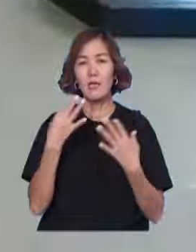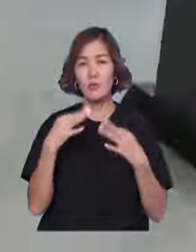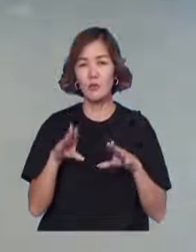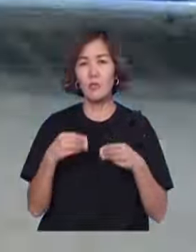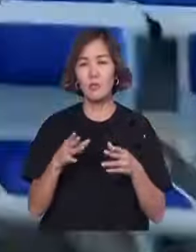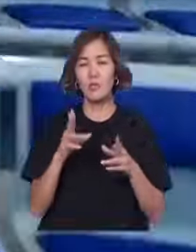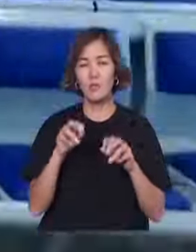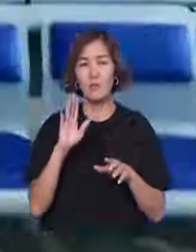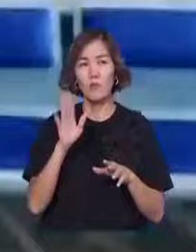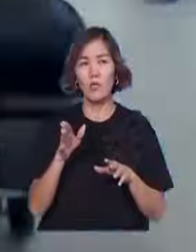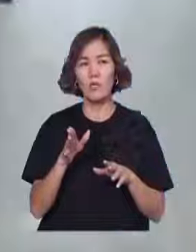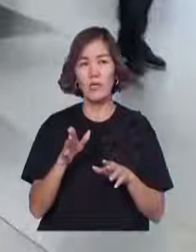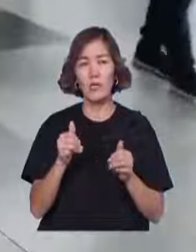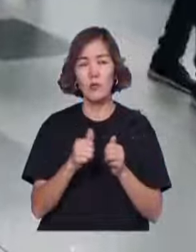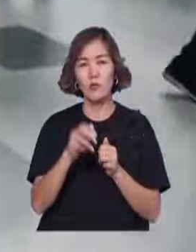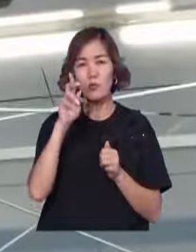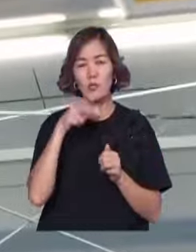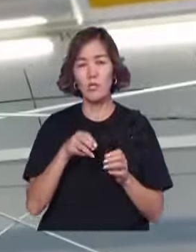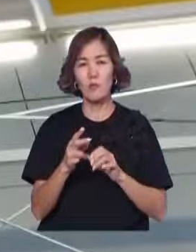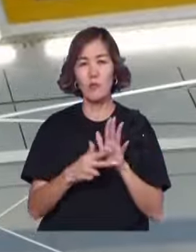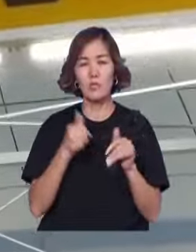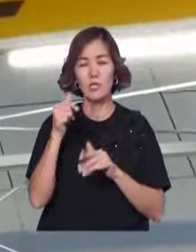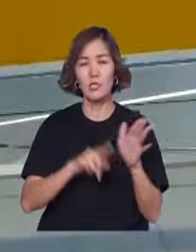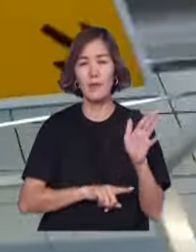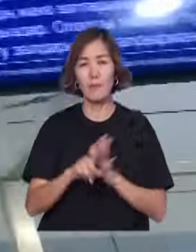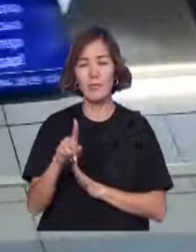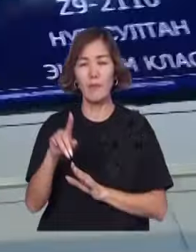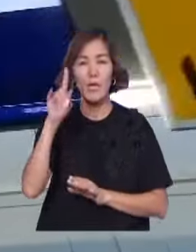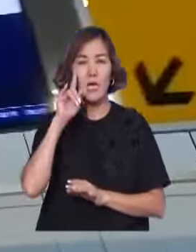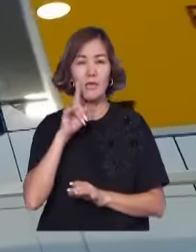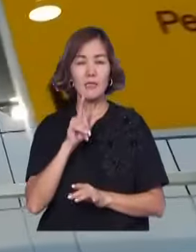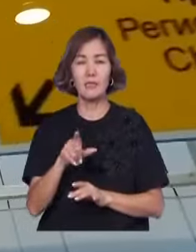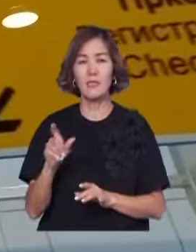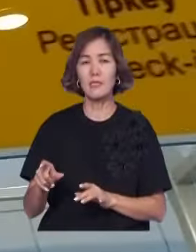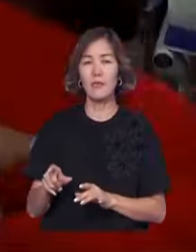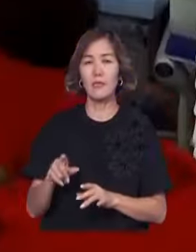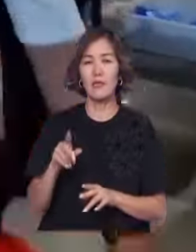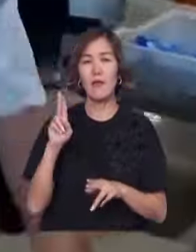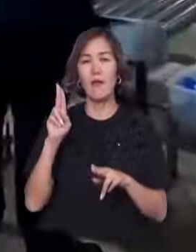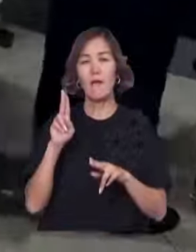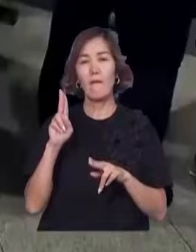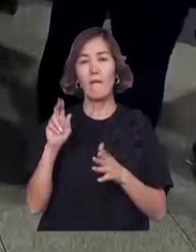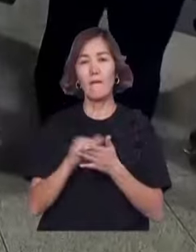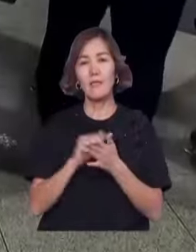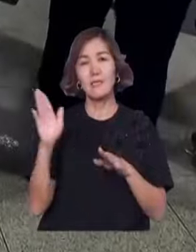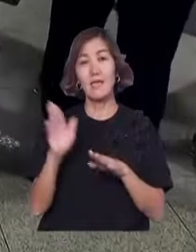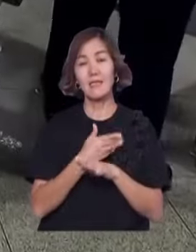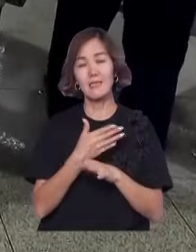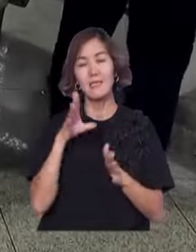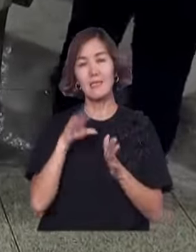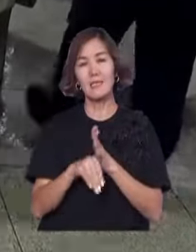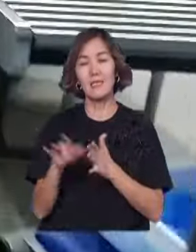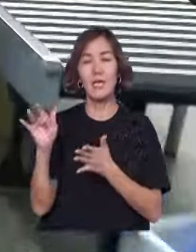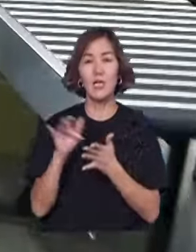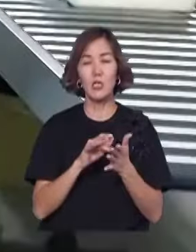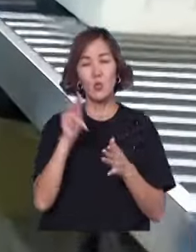жатыр. Айта кету керек, көрші ел 2018 жылдан бері Қазақстан азаматтарына виза қолайсыз режим енгізген. Ташкентке